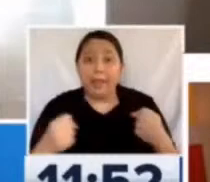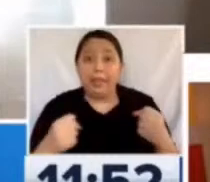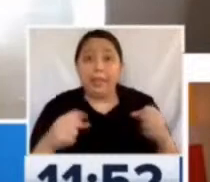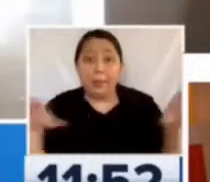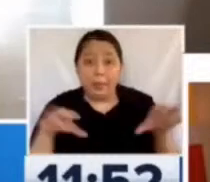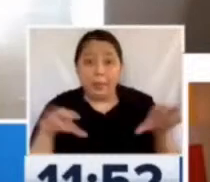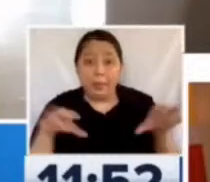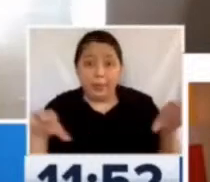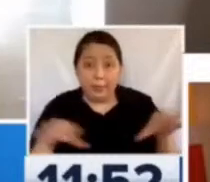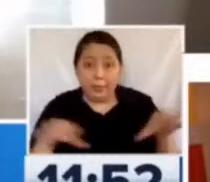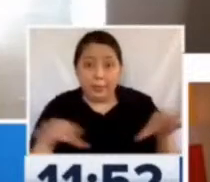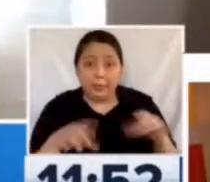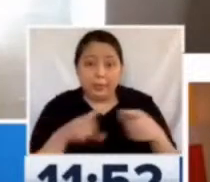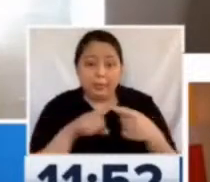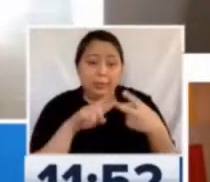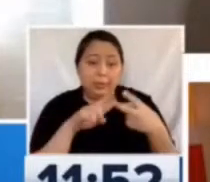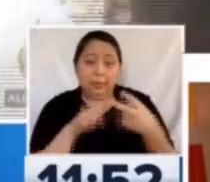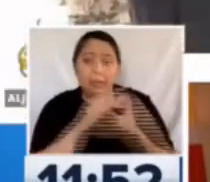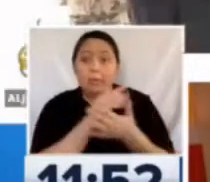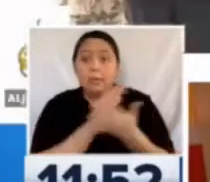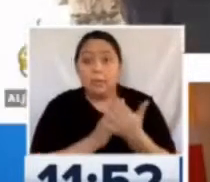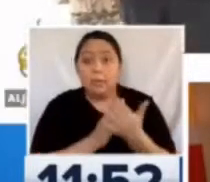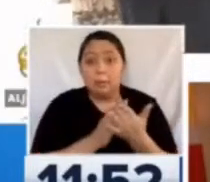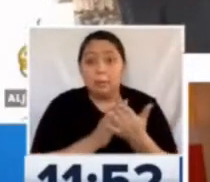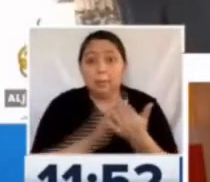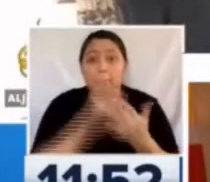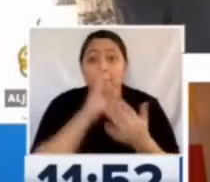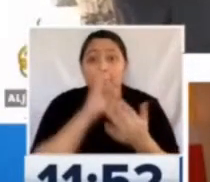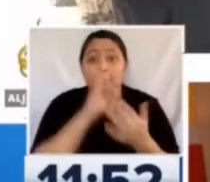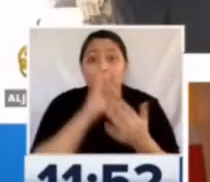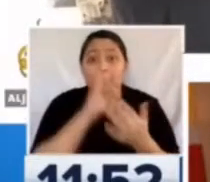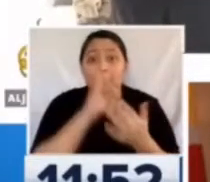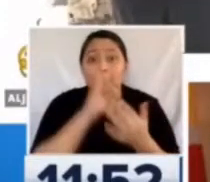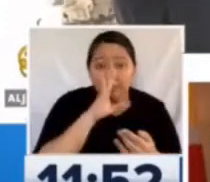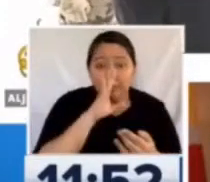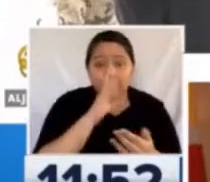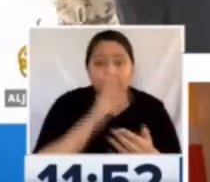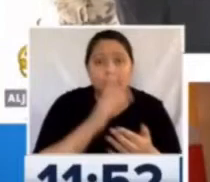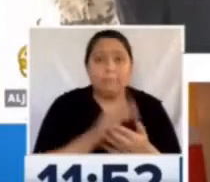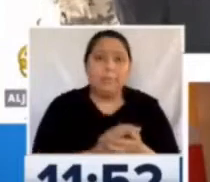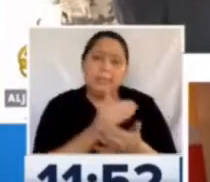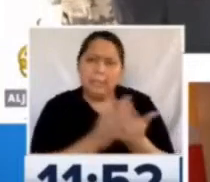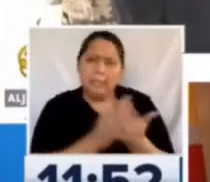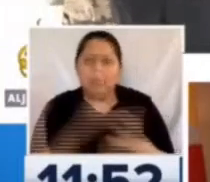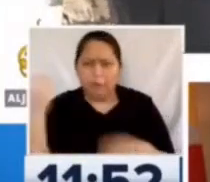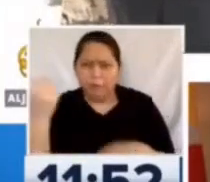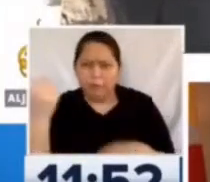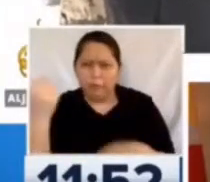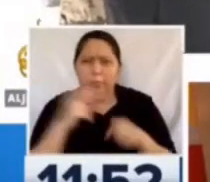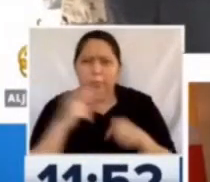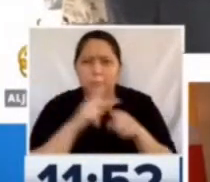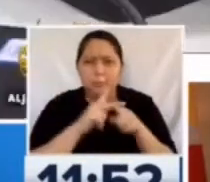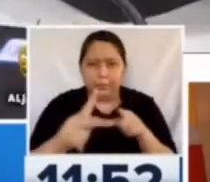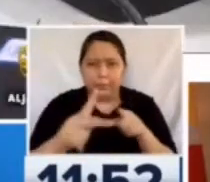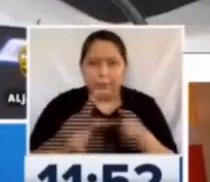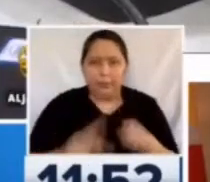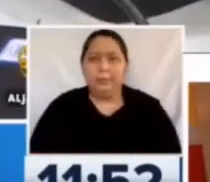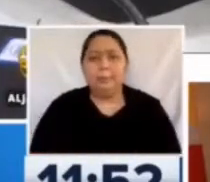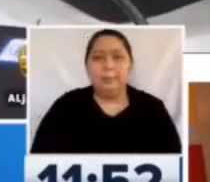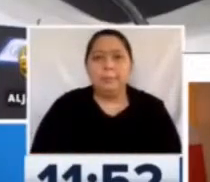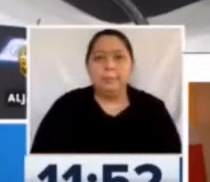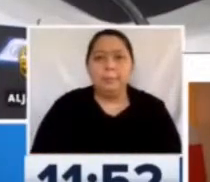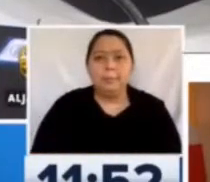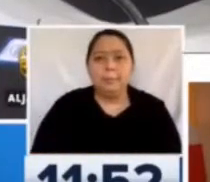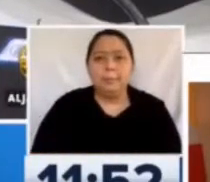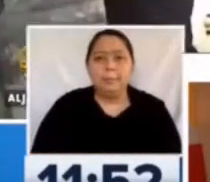Mayroong epekto lang, ang epekto nangyari dito sa ating COVID-19 ay may mga job displacement po